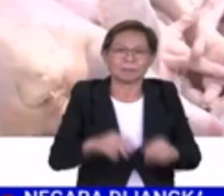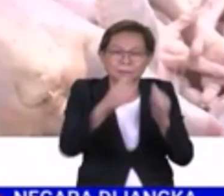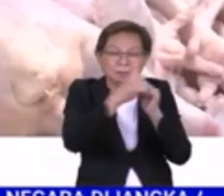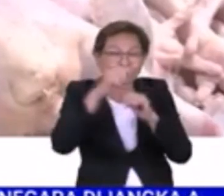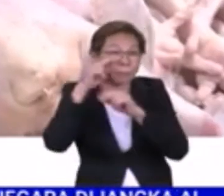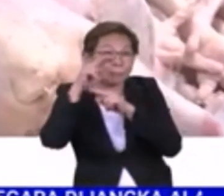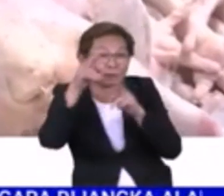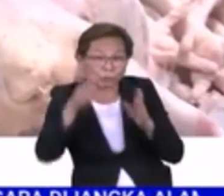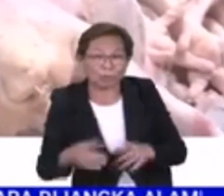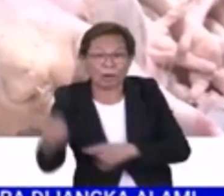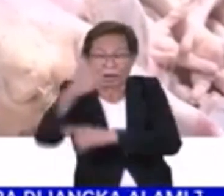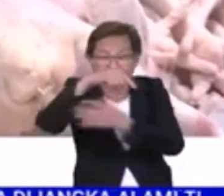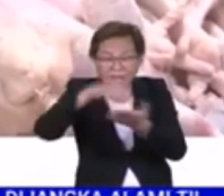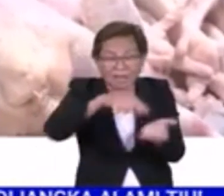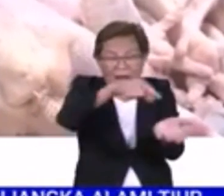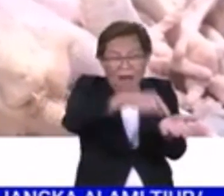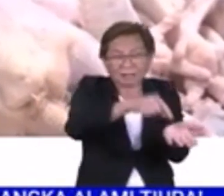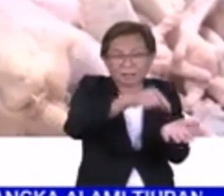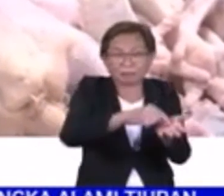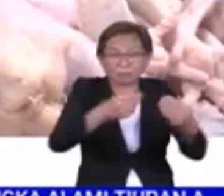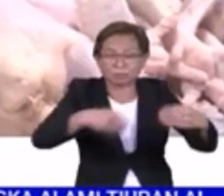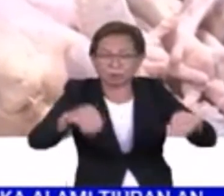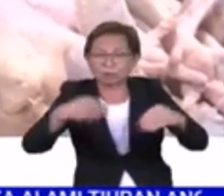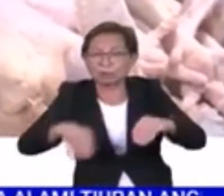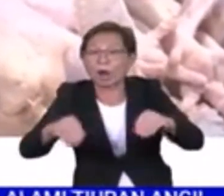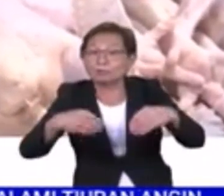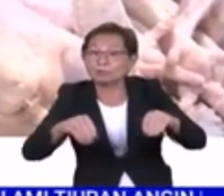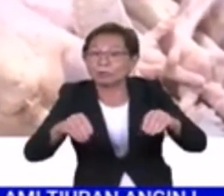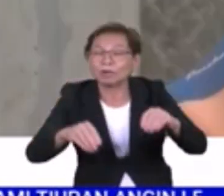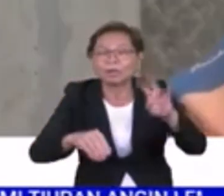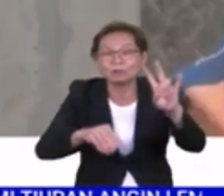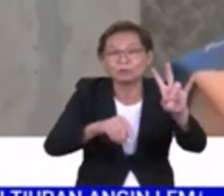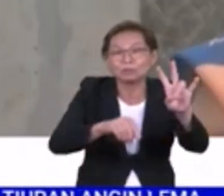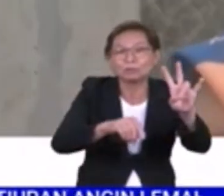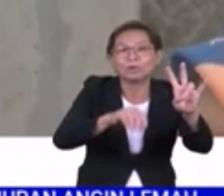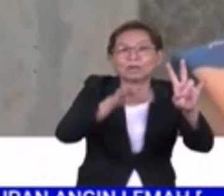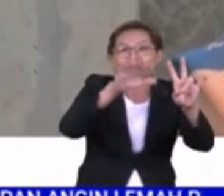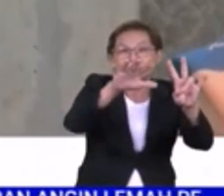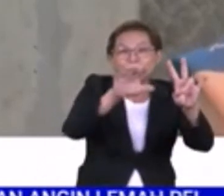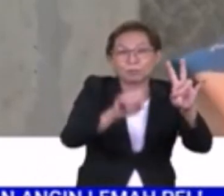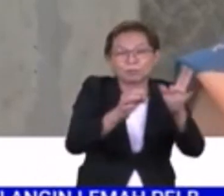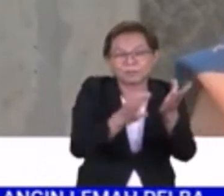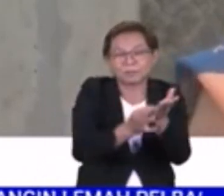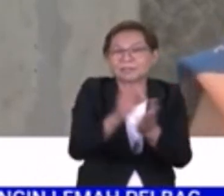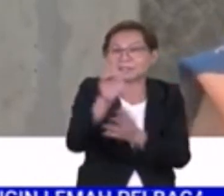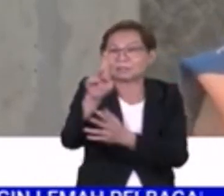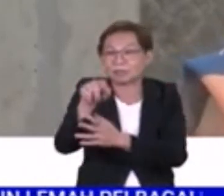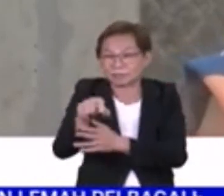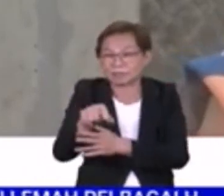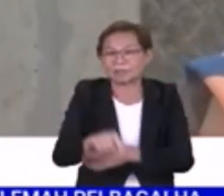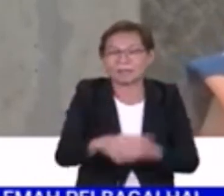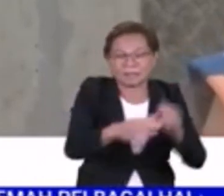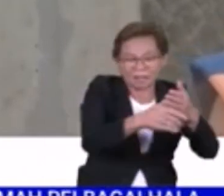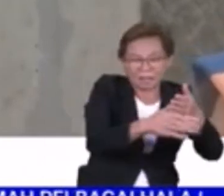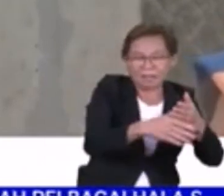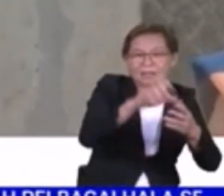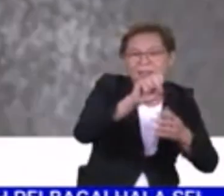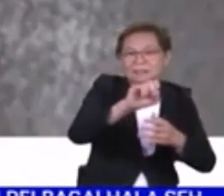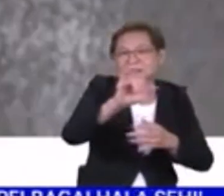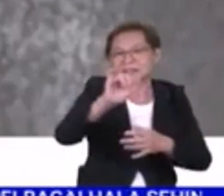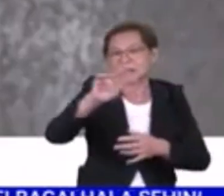penonton semua, hari ini ayam dijual pada harga RM7.50 sekilogram, ikan